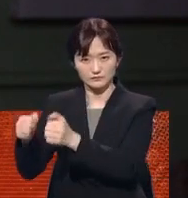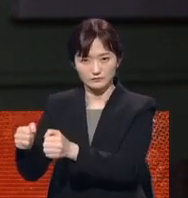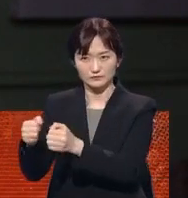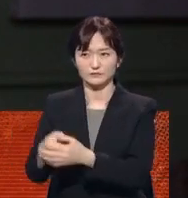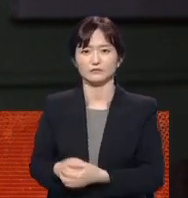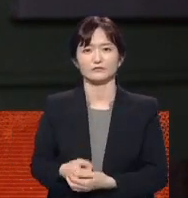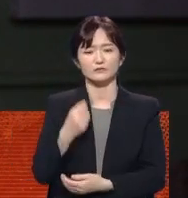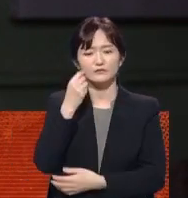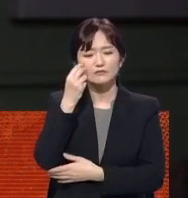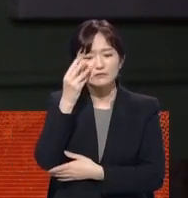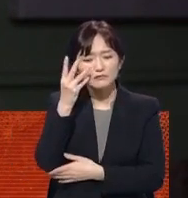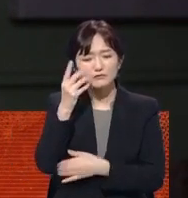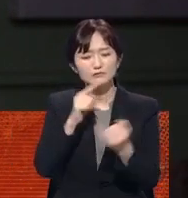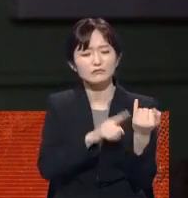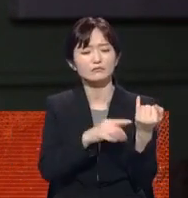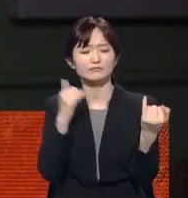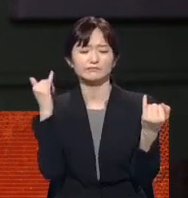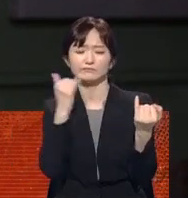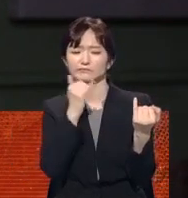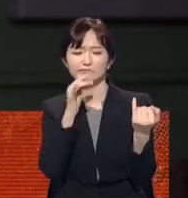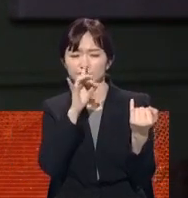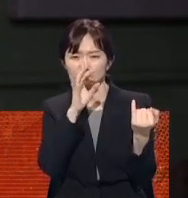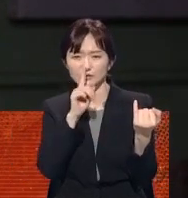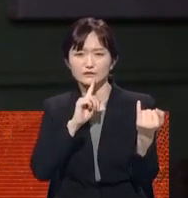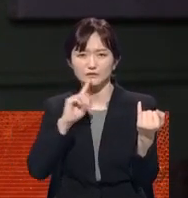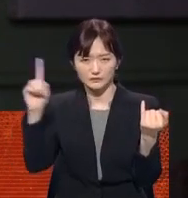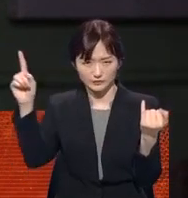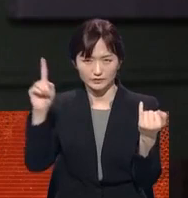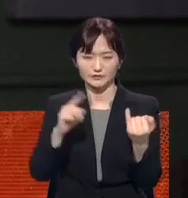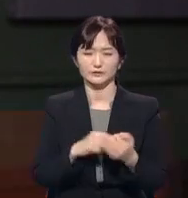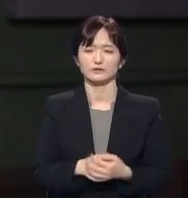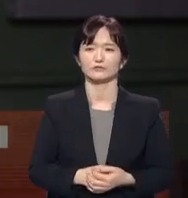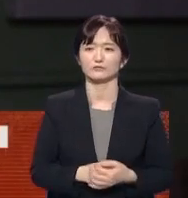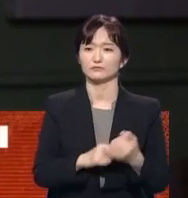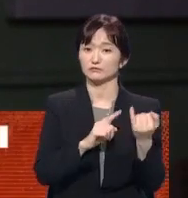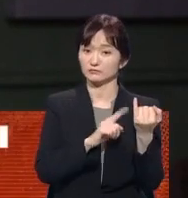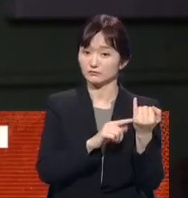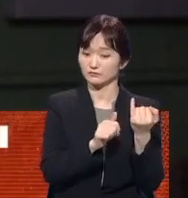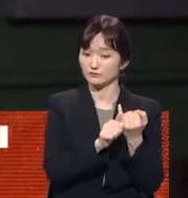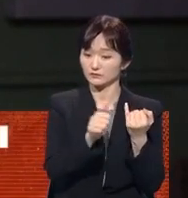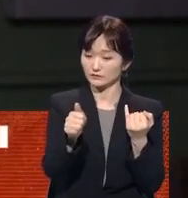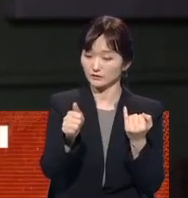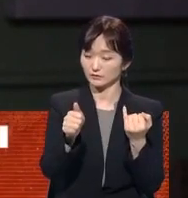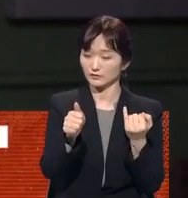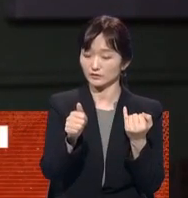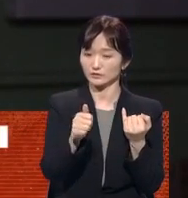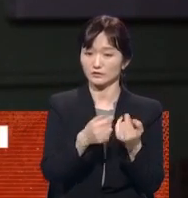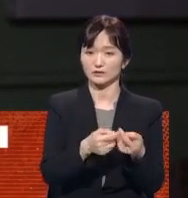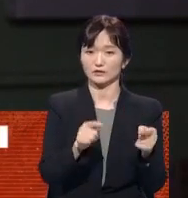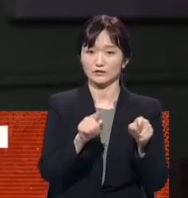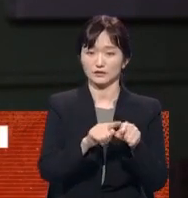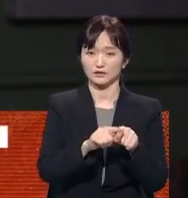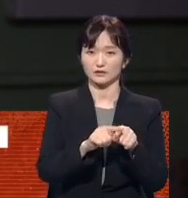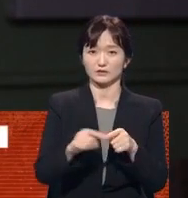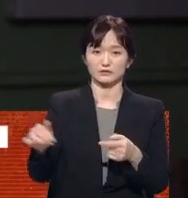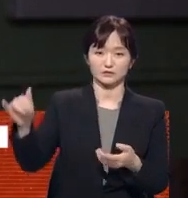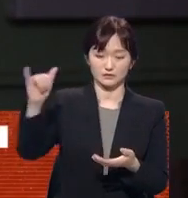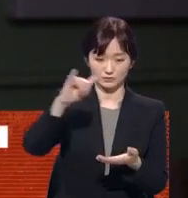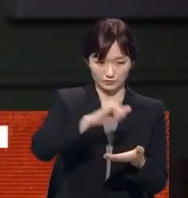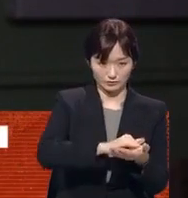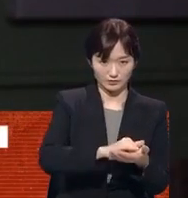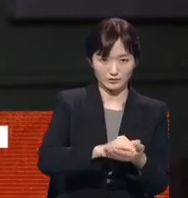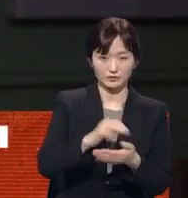몇 달째 여성이랑 연락이 안 된다면서 신고를 한 거였습니다이 여성은 남편이랑 같이 이곳 필리핀에서 양돈장을 운영하고